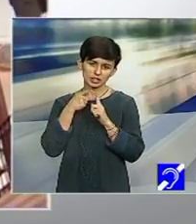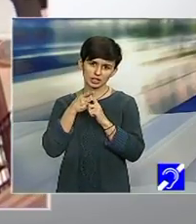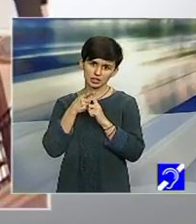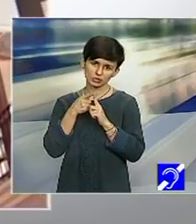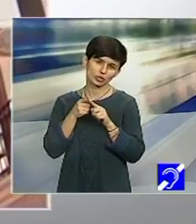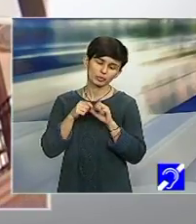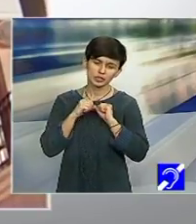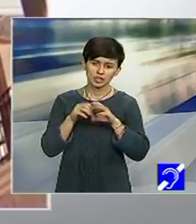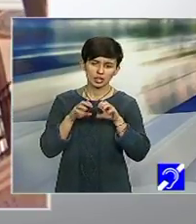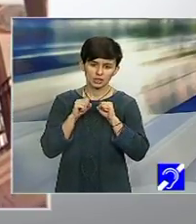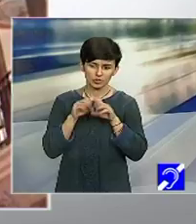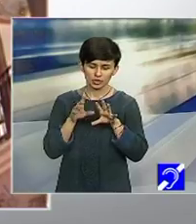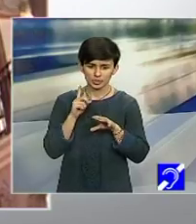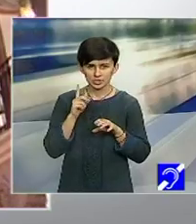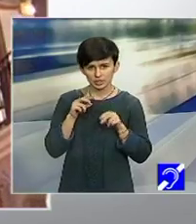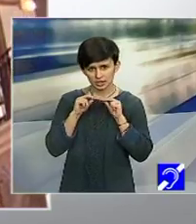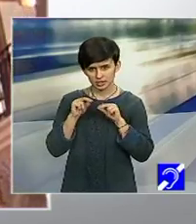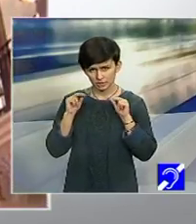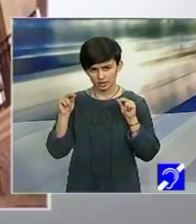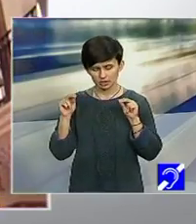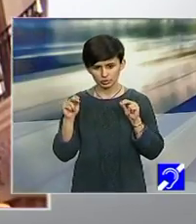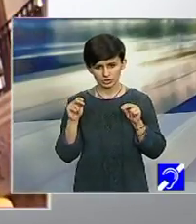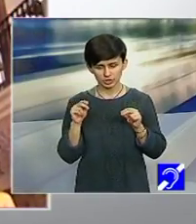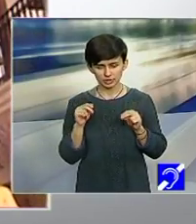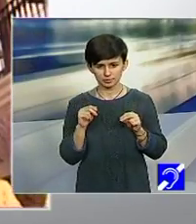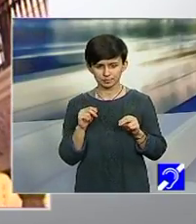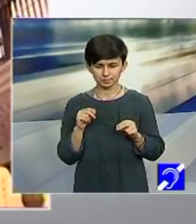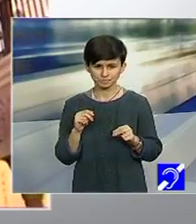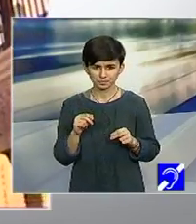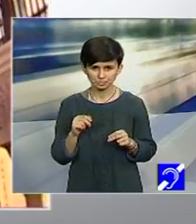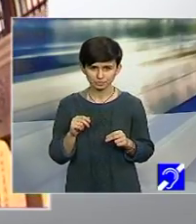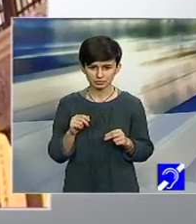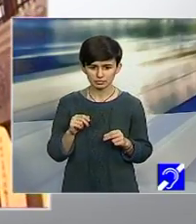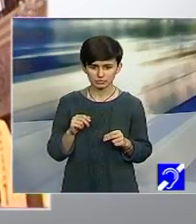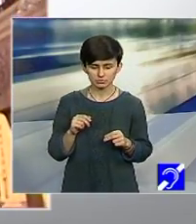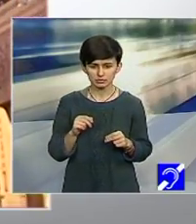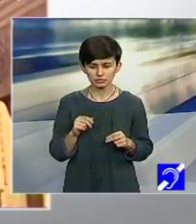informeze, dar să și educe și în același timp să